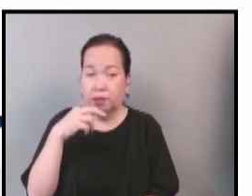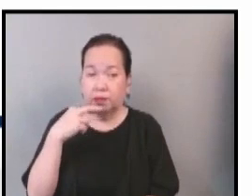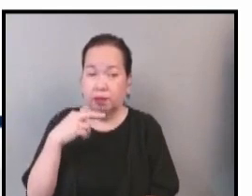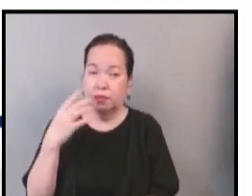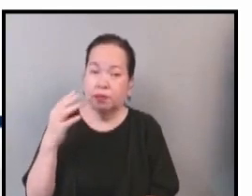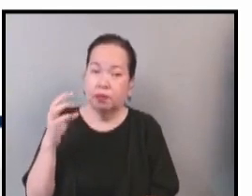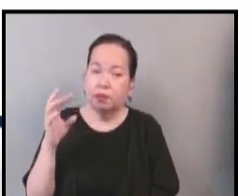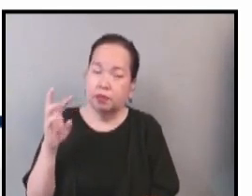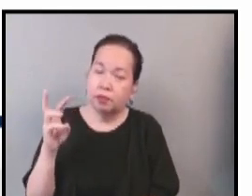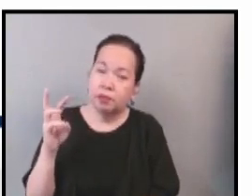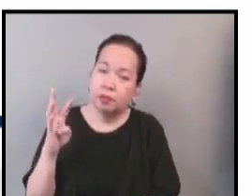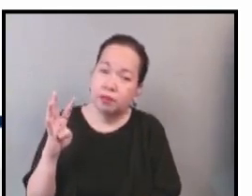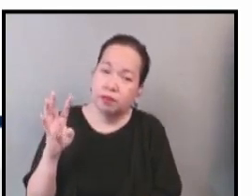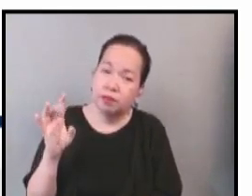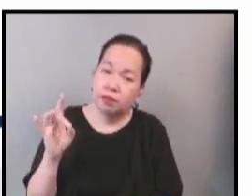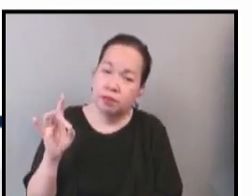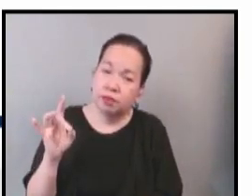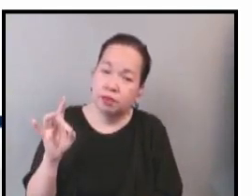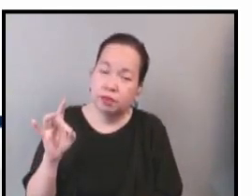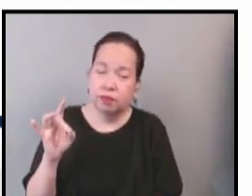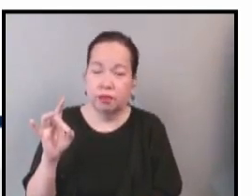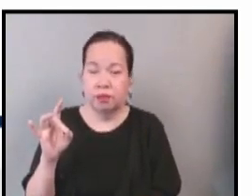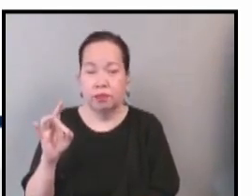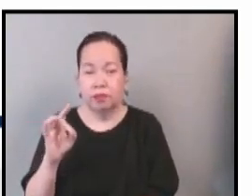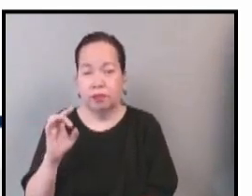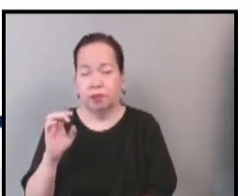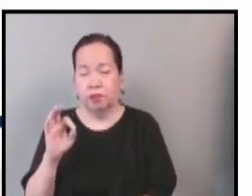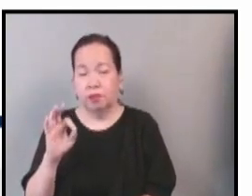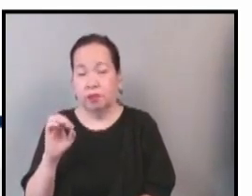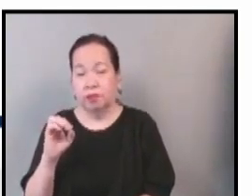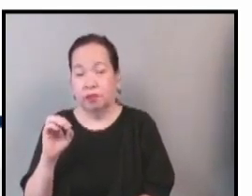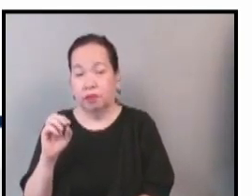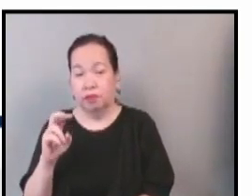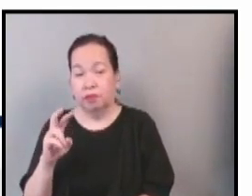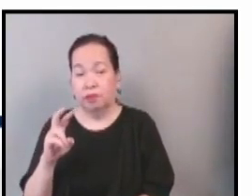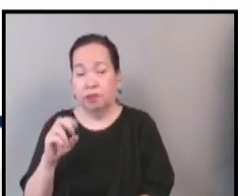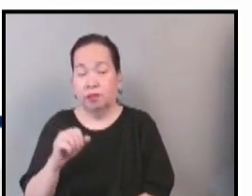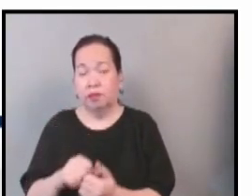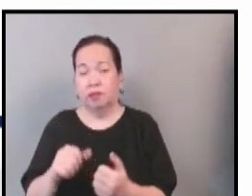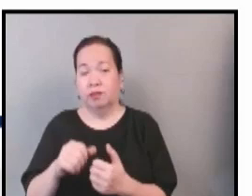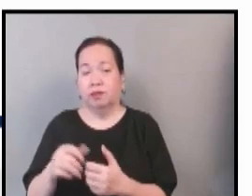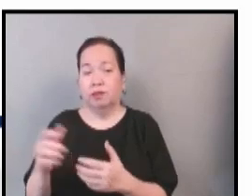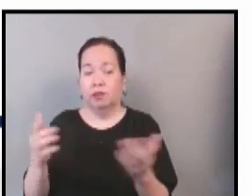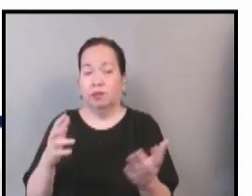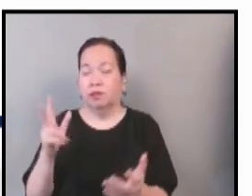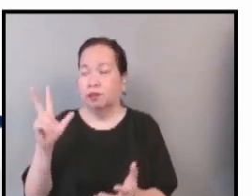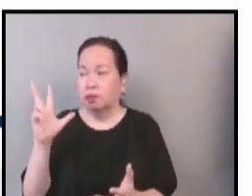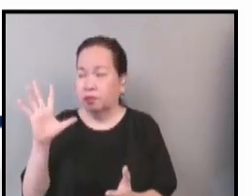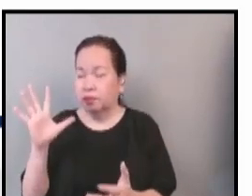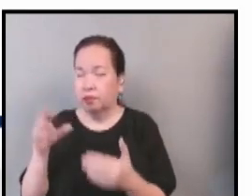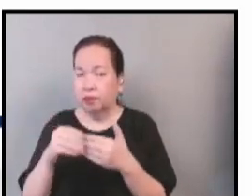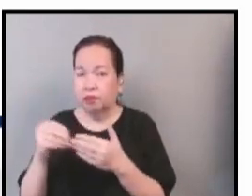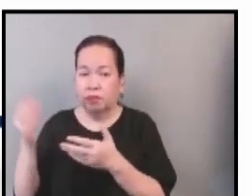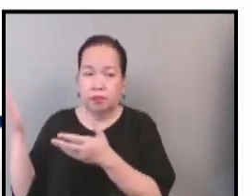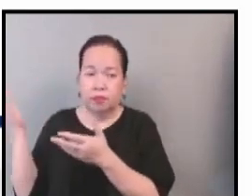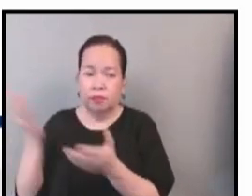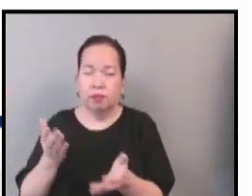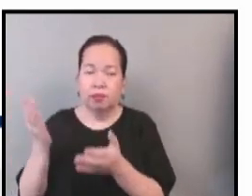648, no? FOB yun. So ang freight nun is $35, so wapatak na